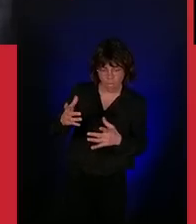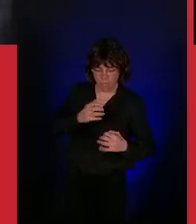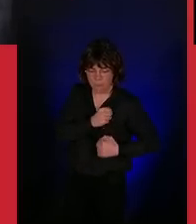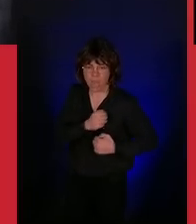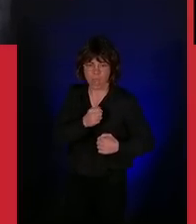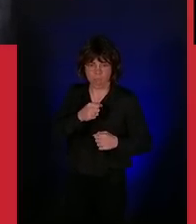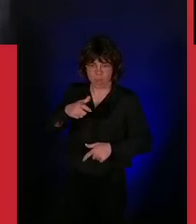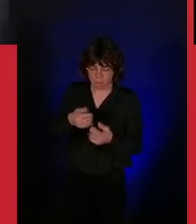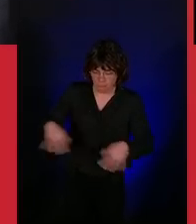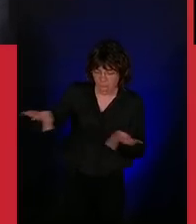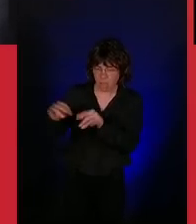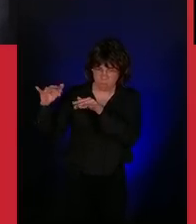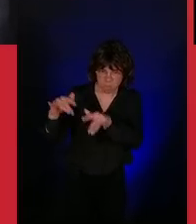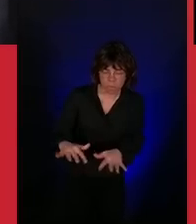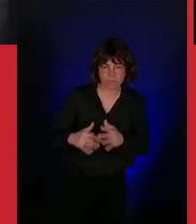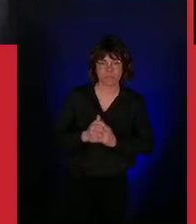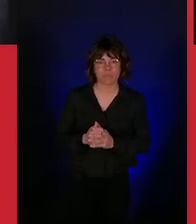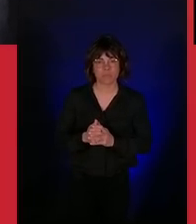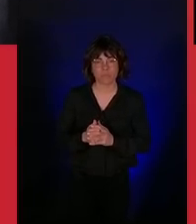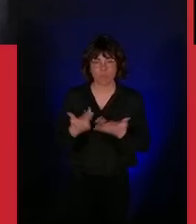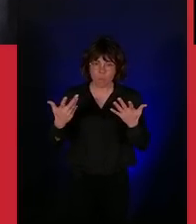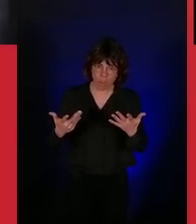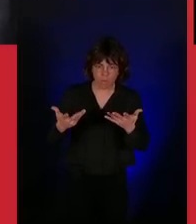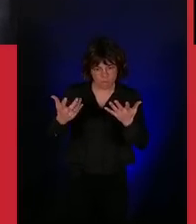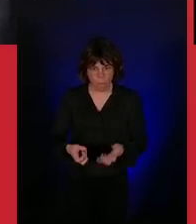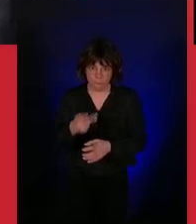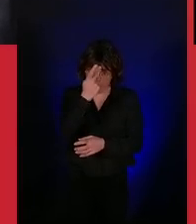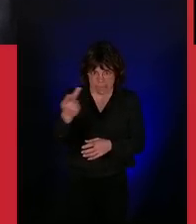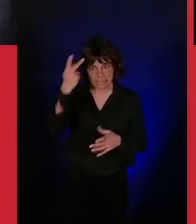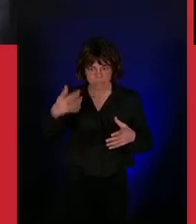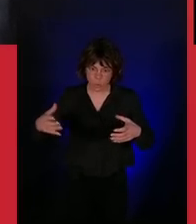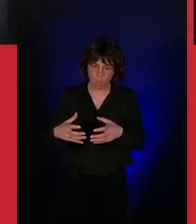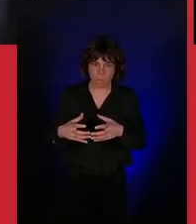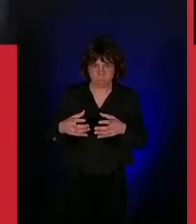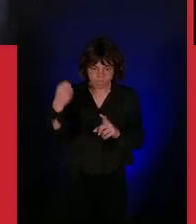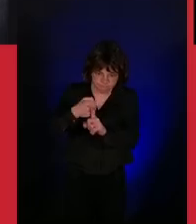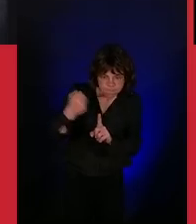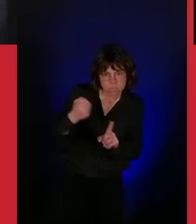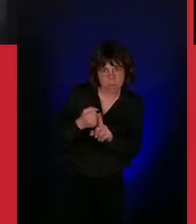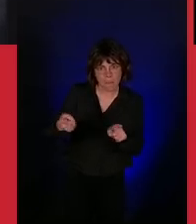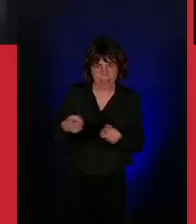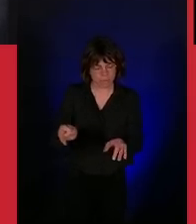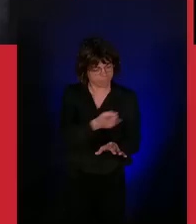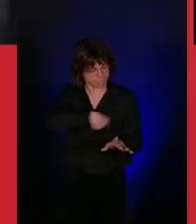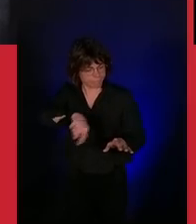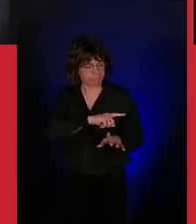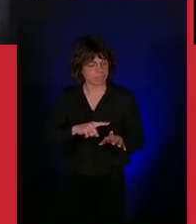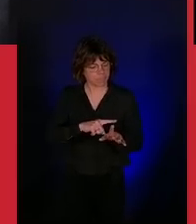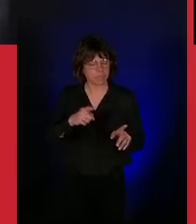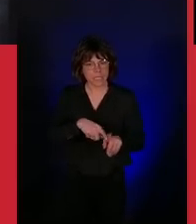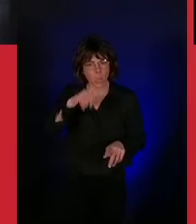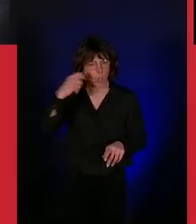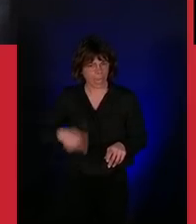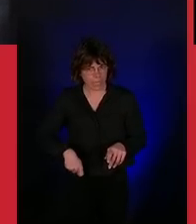De ce point de vue, la lutte de libération nationale du peuple palestinien ressemble à celle en cours des peuples d'Ukraine, et ce n'est pas un